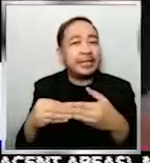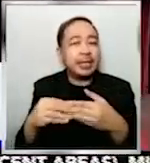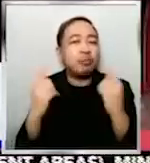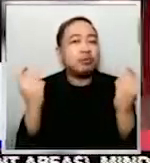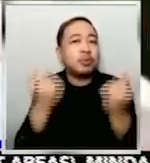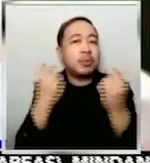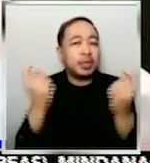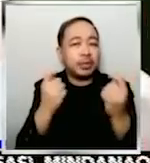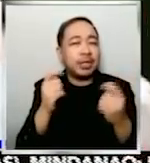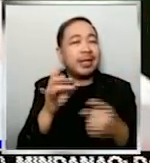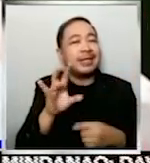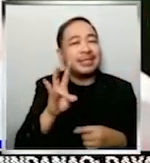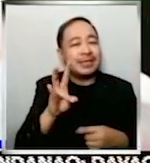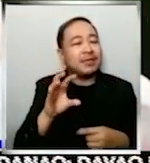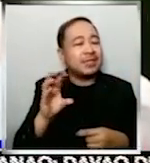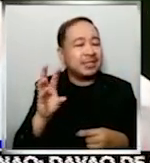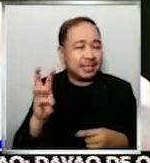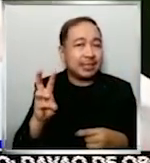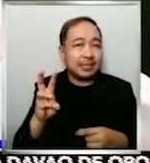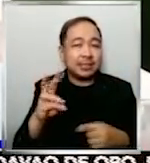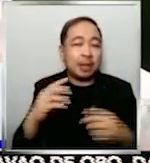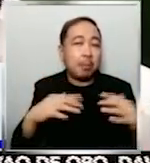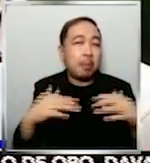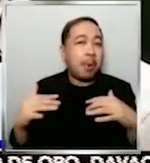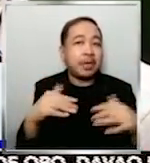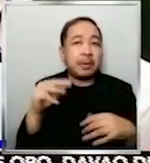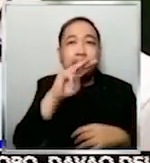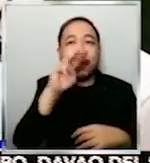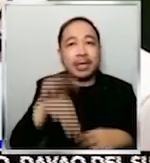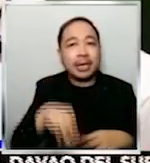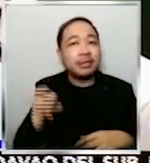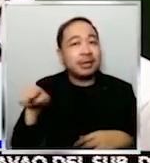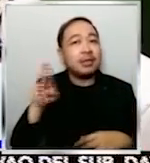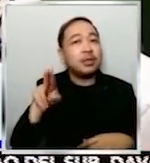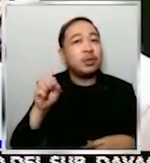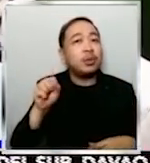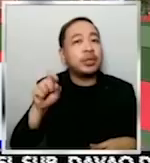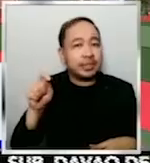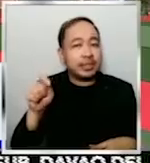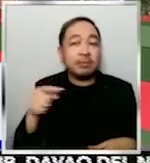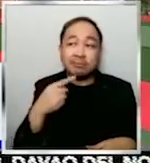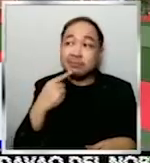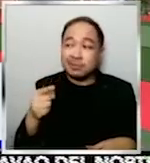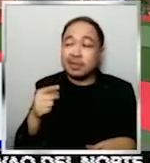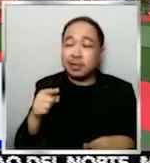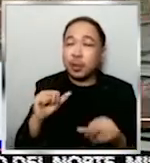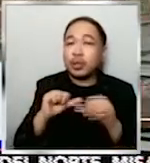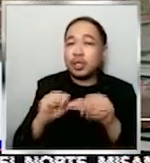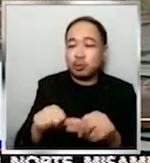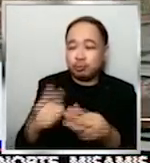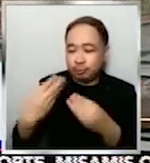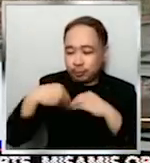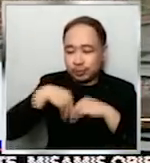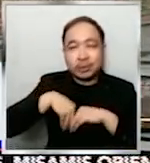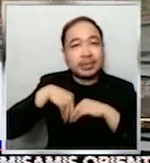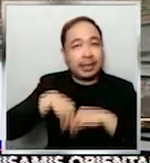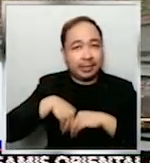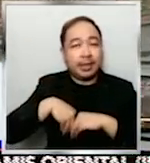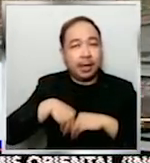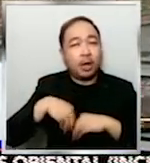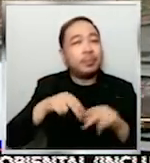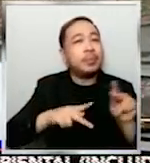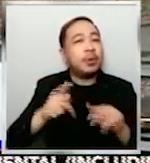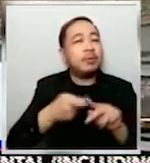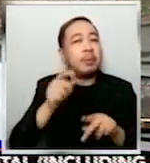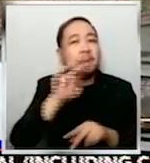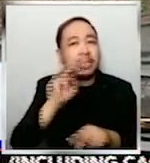sa Maynila. Ayon kay Moreno, patuloy na isa sa puso ng mga taga-Maynila ang paghihirap ng mga bayani at patuloy na